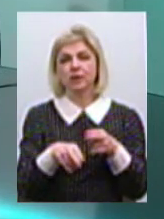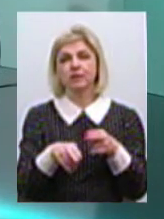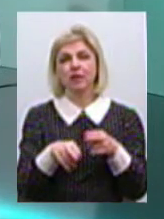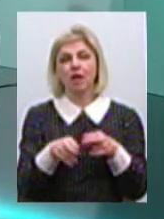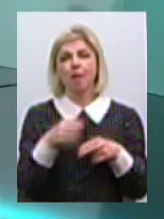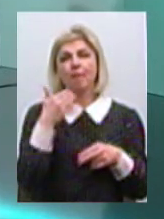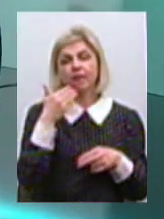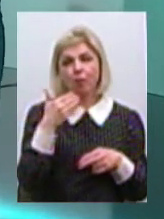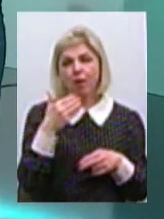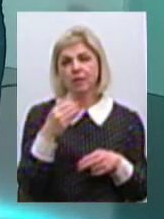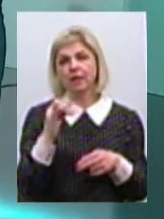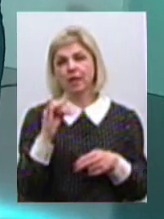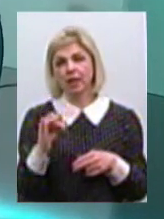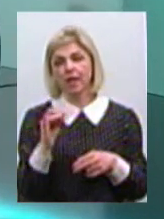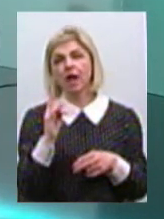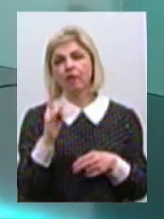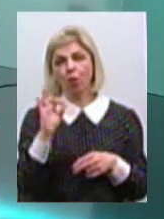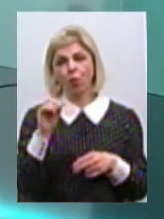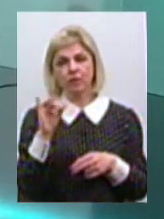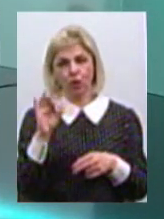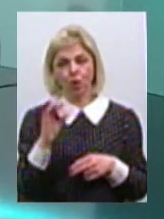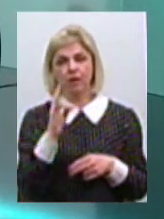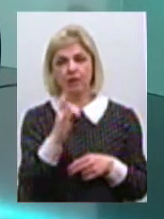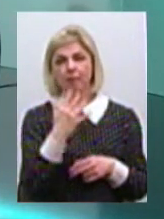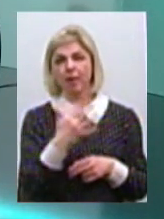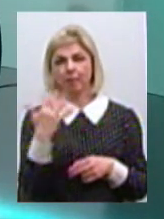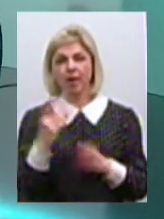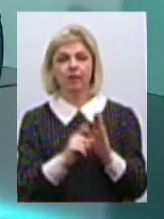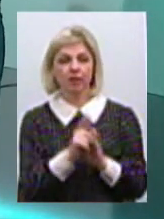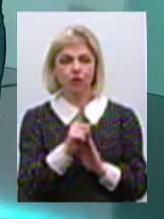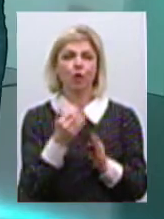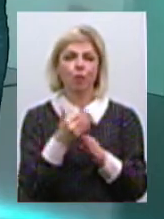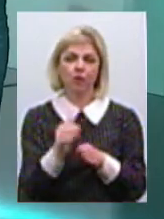між Первомайськом і Кривим озером дорога Р-55, починаючи з Кінецьпіля і